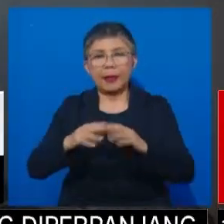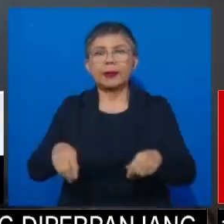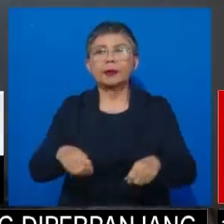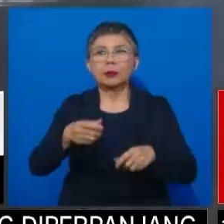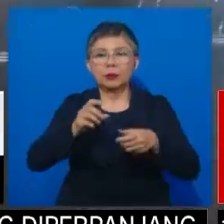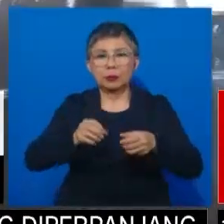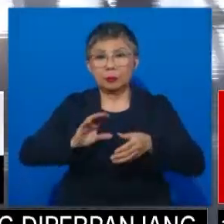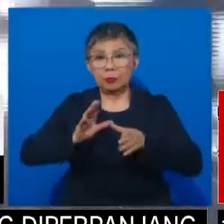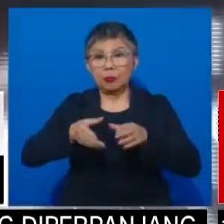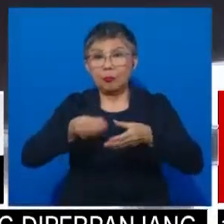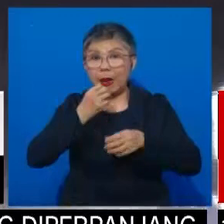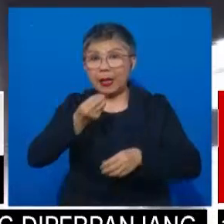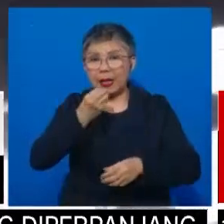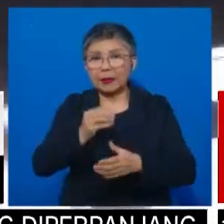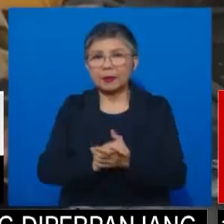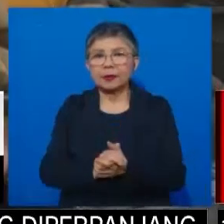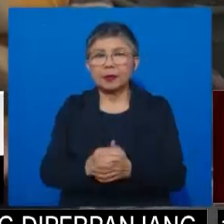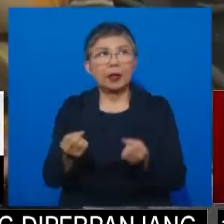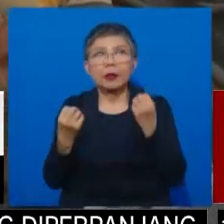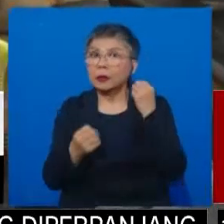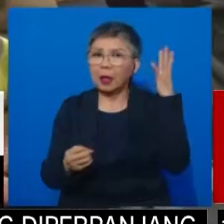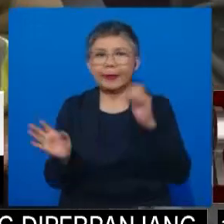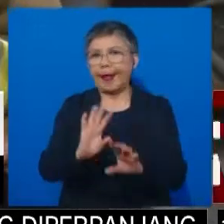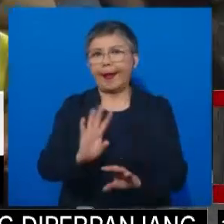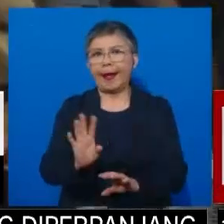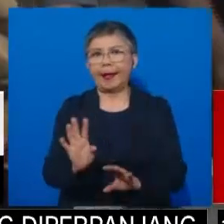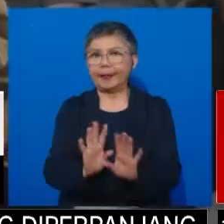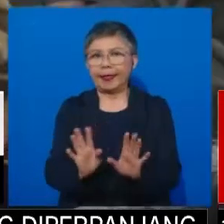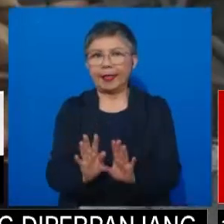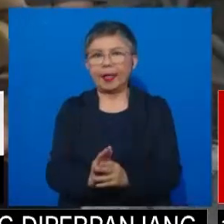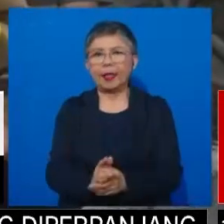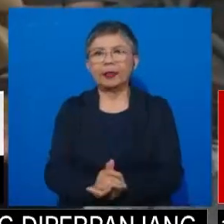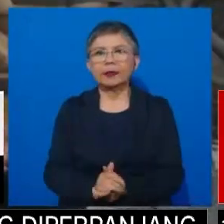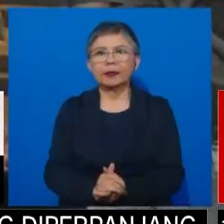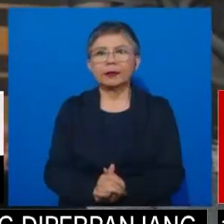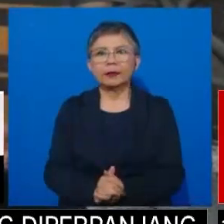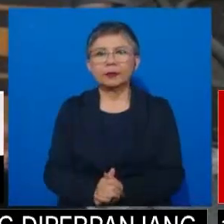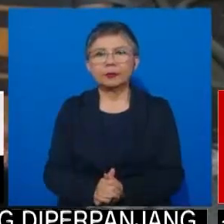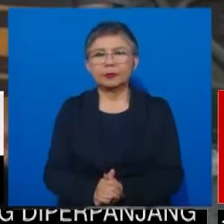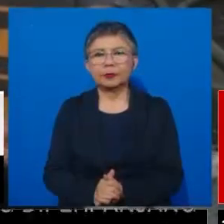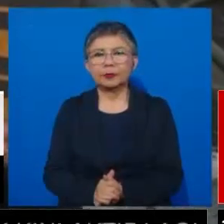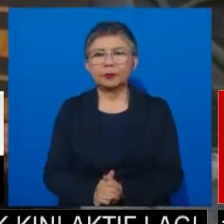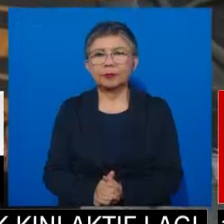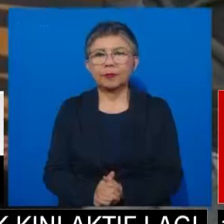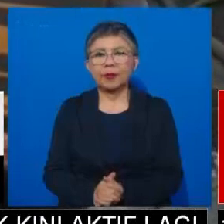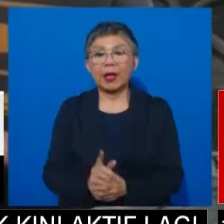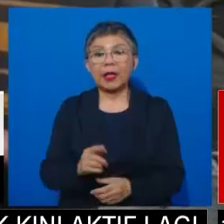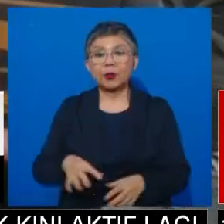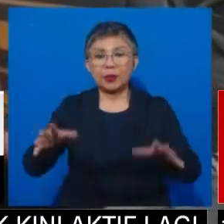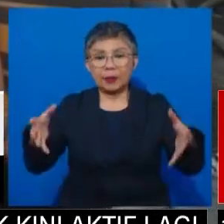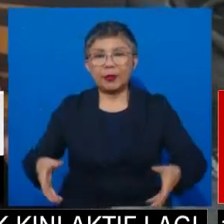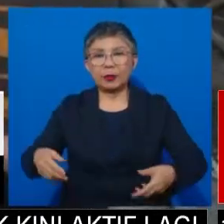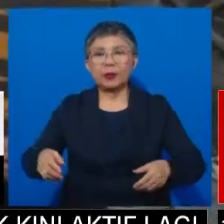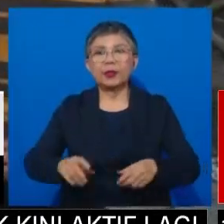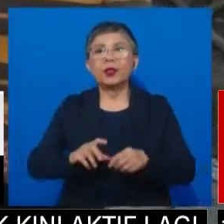untuk memasak. Oh, ledakan tidak ada. Jadi ini tertutup flooring door karena tadi persiapan untuk masak-masak di warung